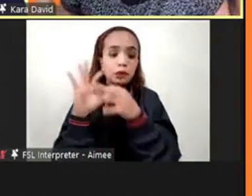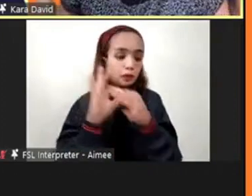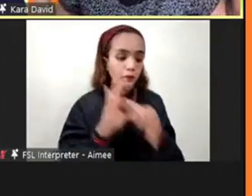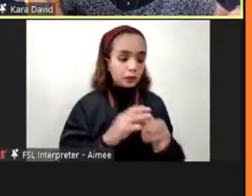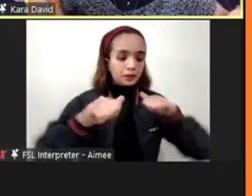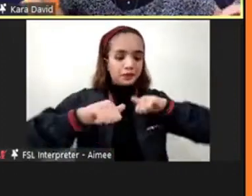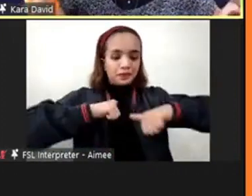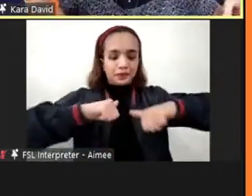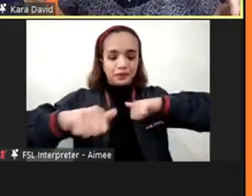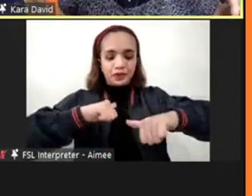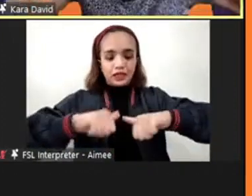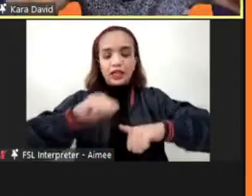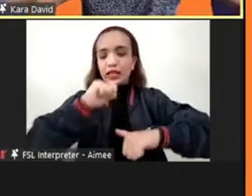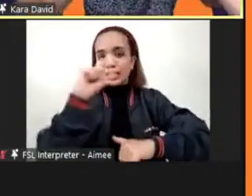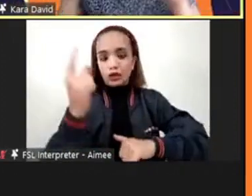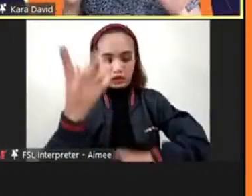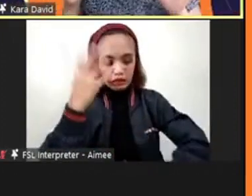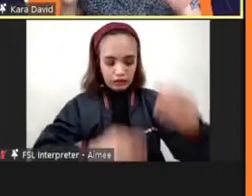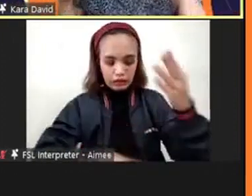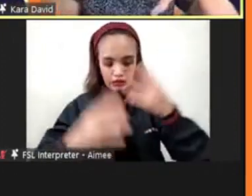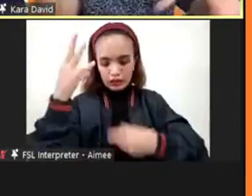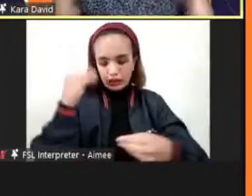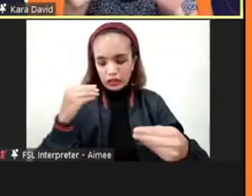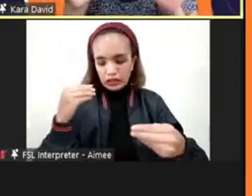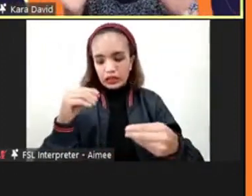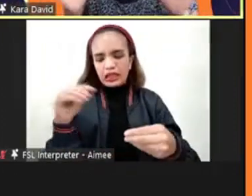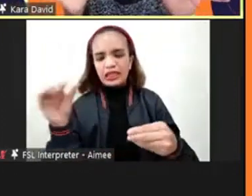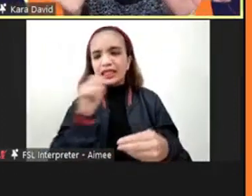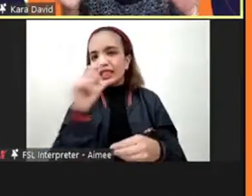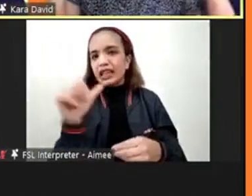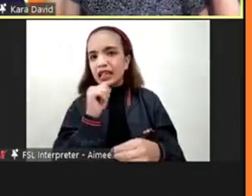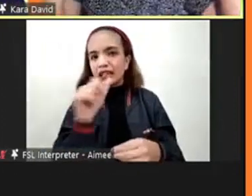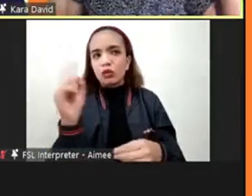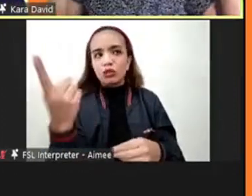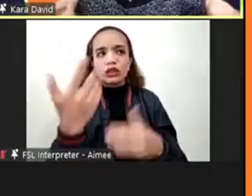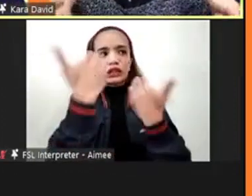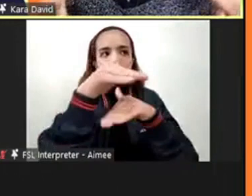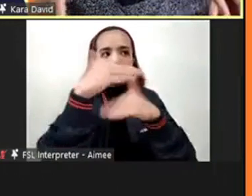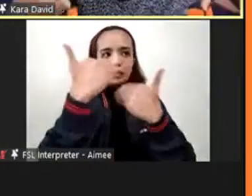mga napag-aralan, ay hindi lang kumbaga nililimit